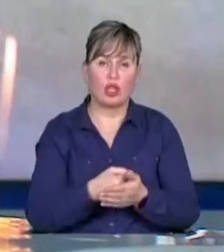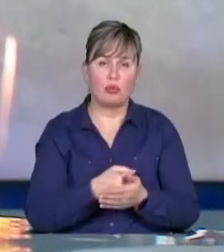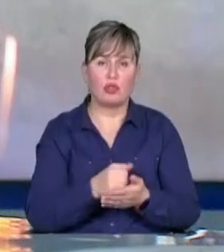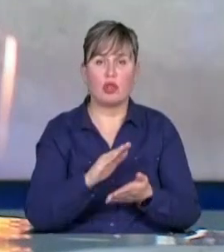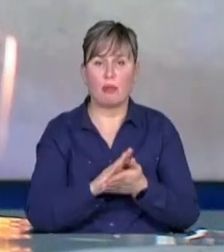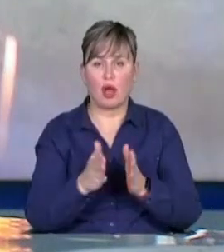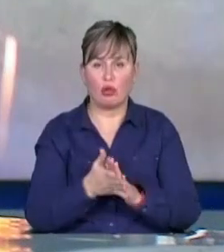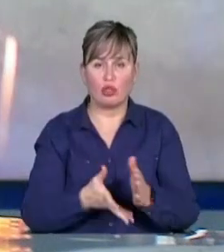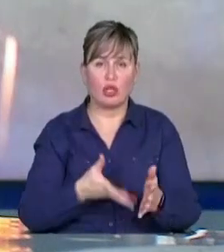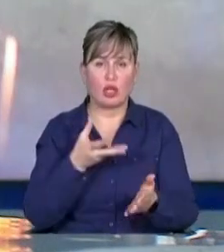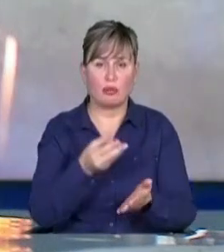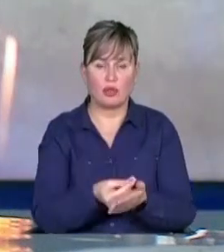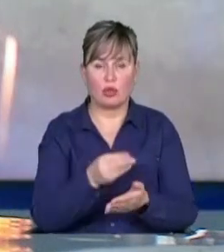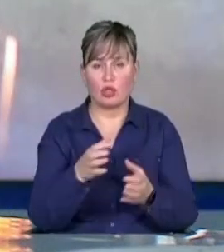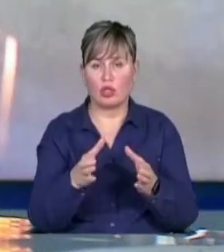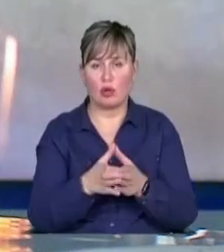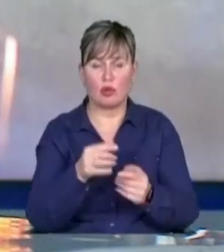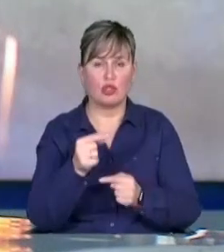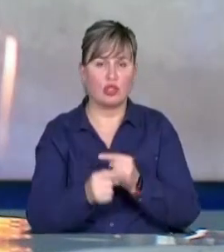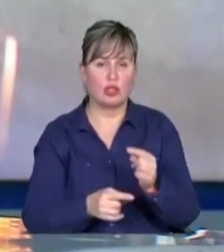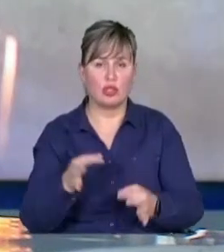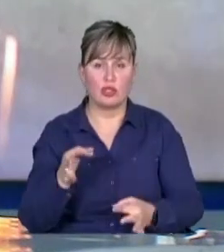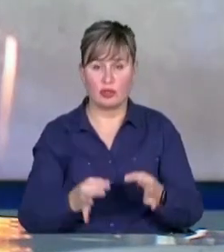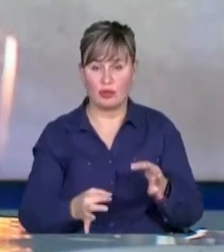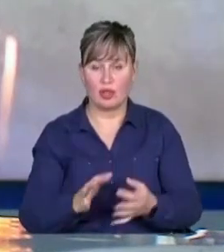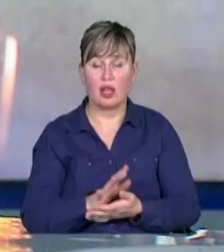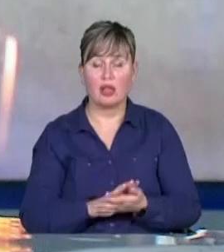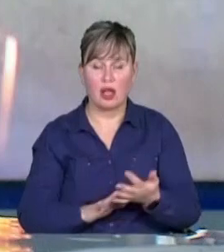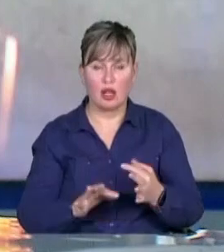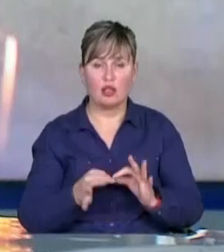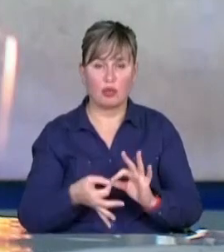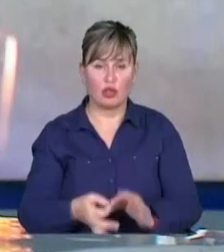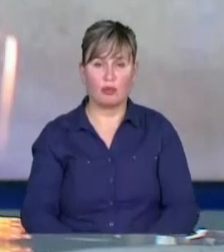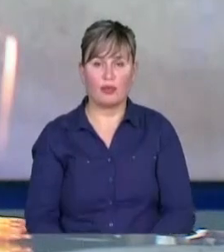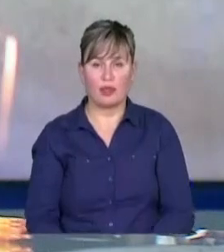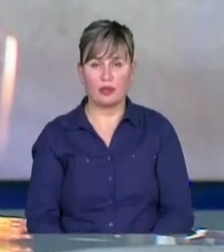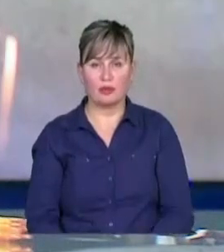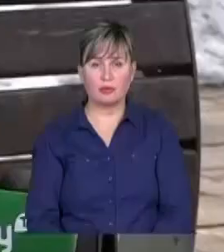положенной компенсации от компании через суд. Амина Усенова выясняла подробности.